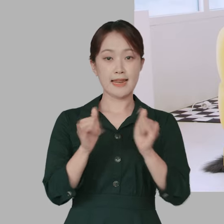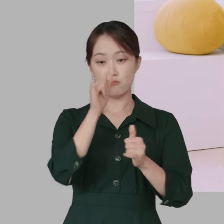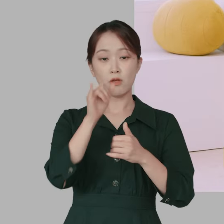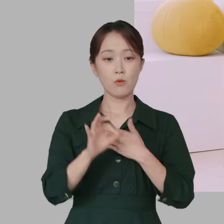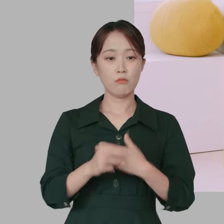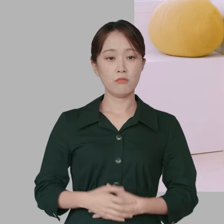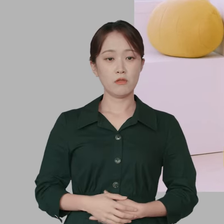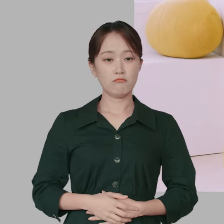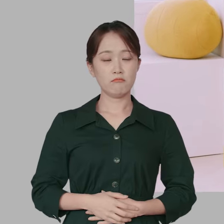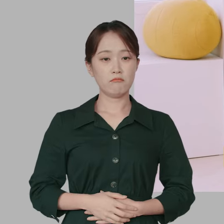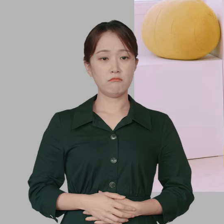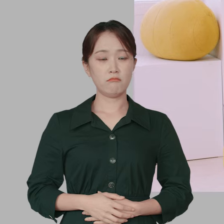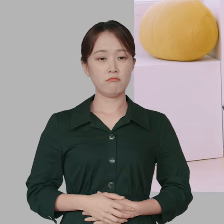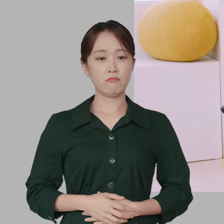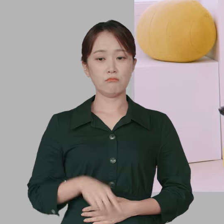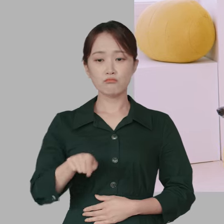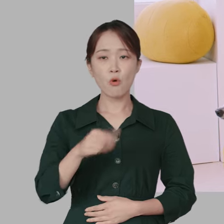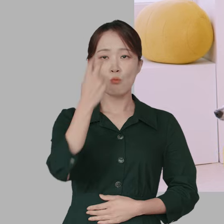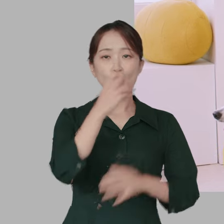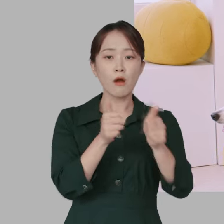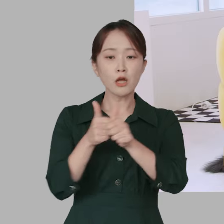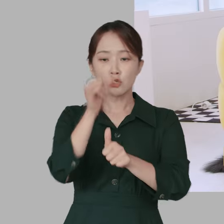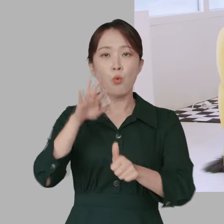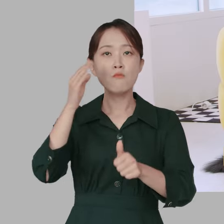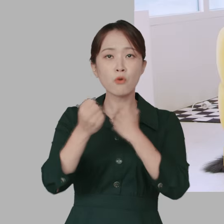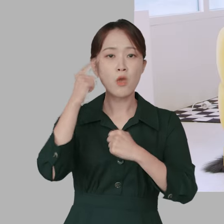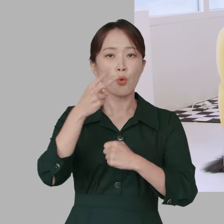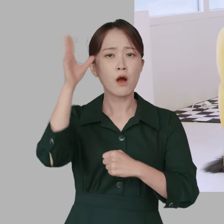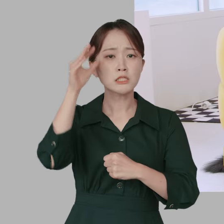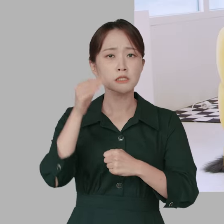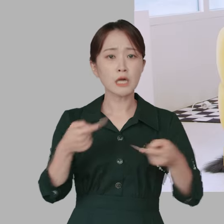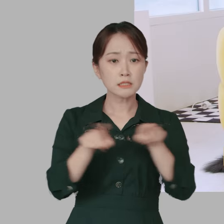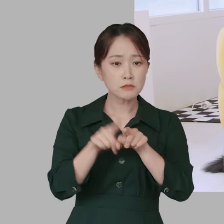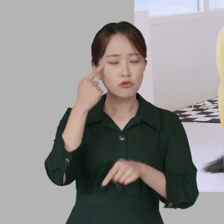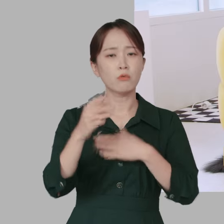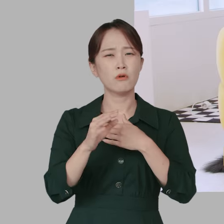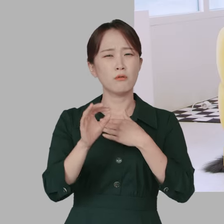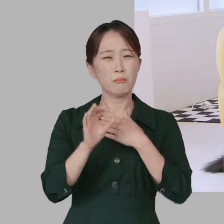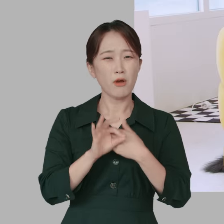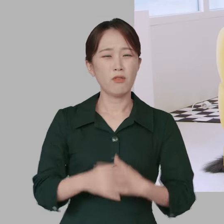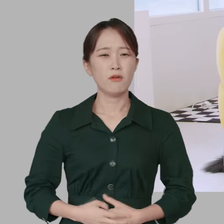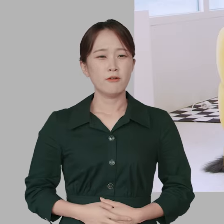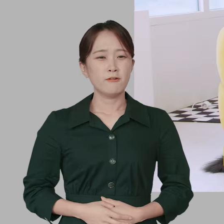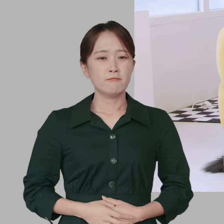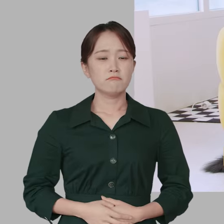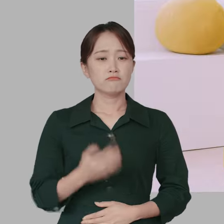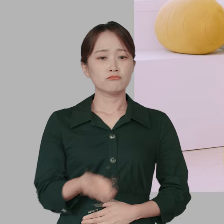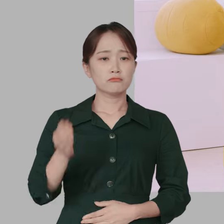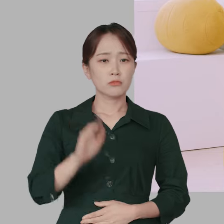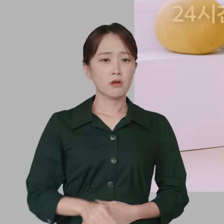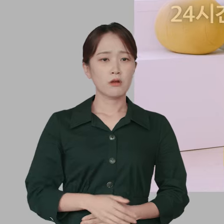있으면 보호자가 있는데 왜 개를 데리고 왔냐 이렇게 하는 경우들이 몇 번 있었거든요 근데